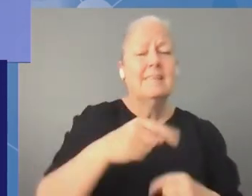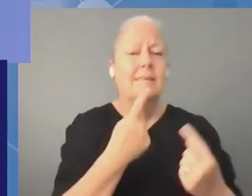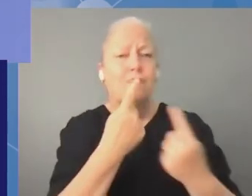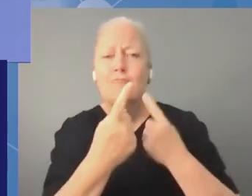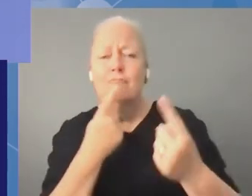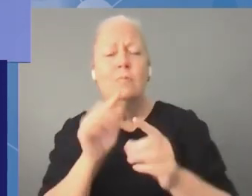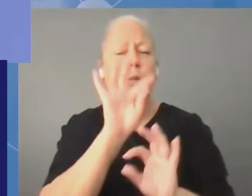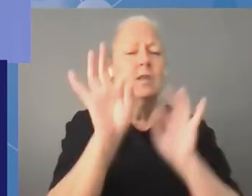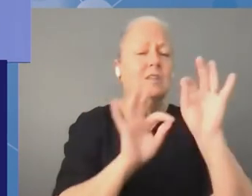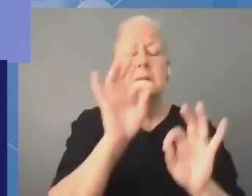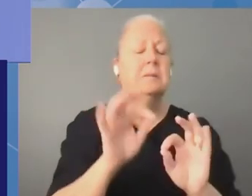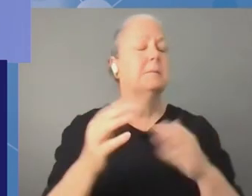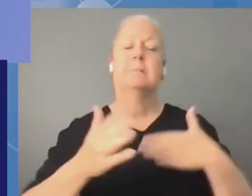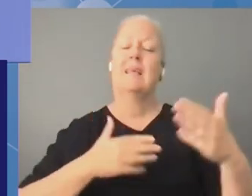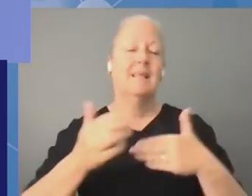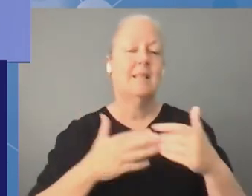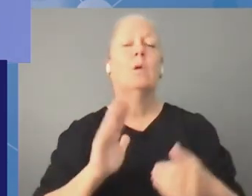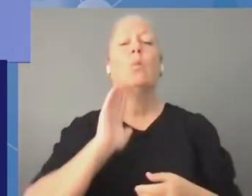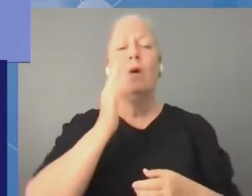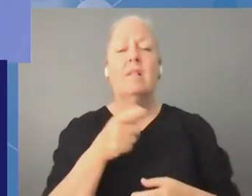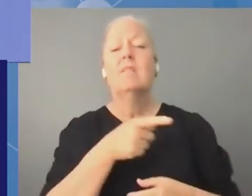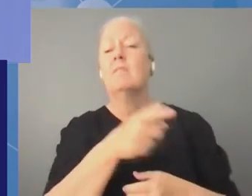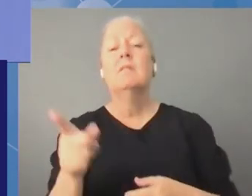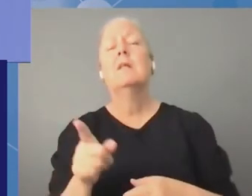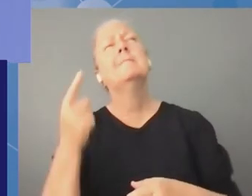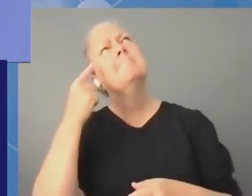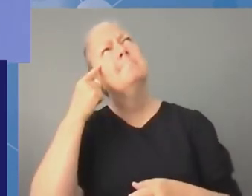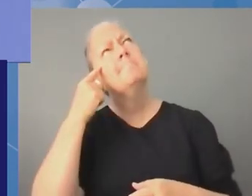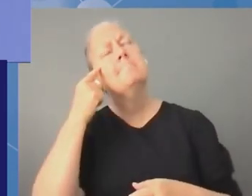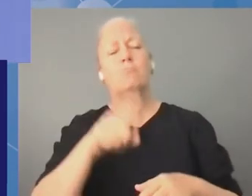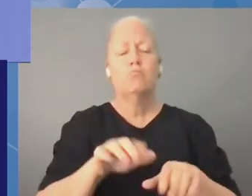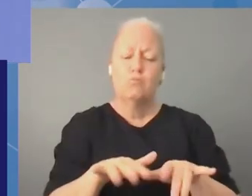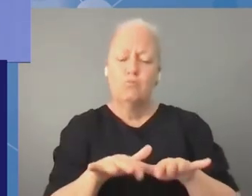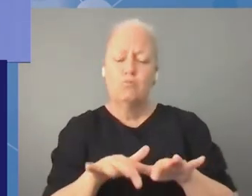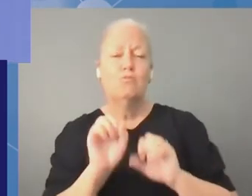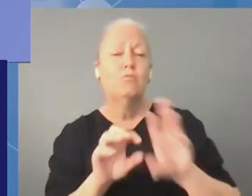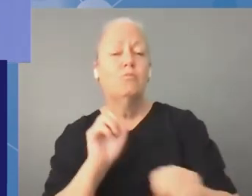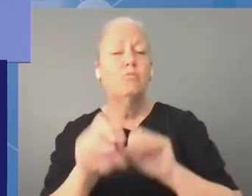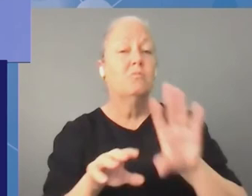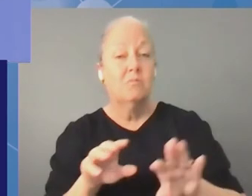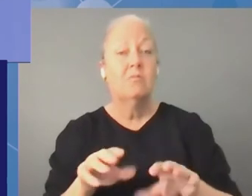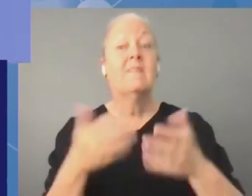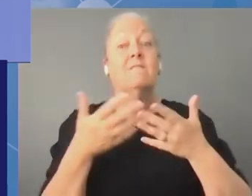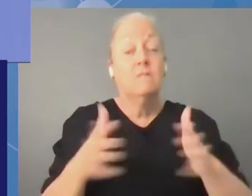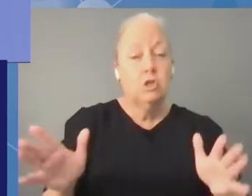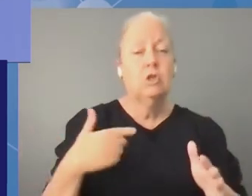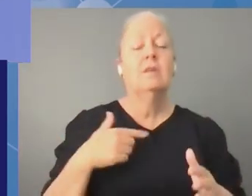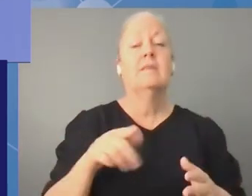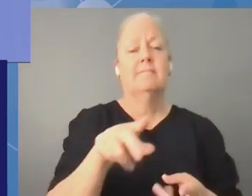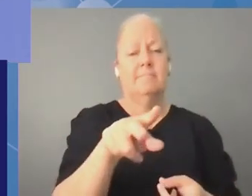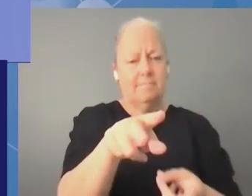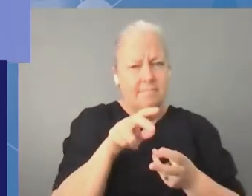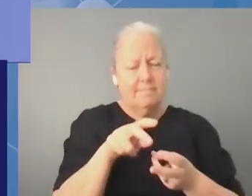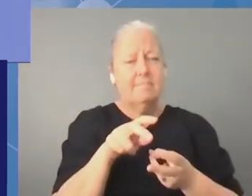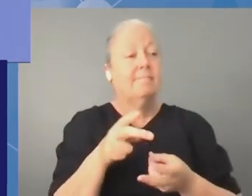再次非常抱歉，有些人没有派上发言，但是你们的评价也可以书面的形式